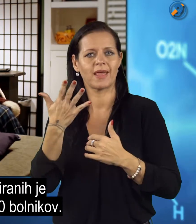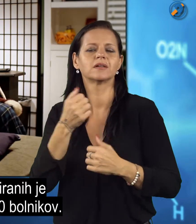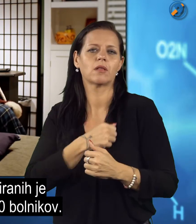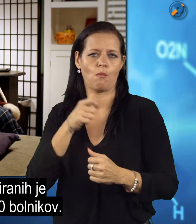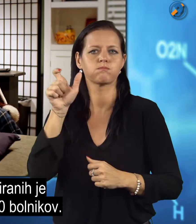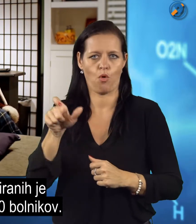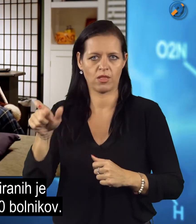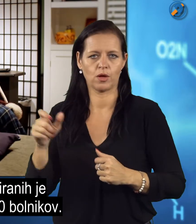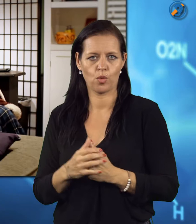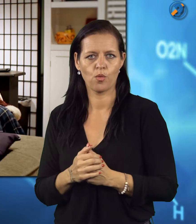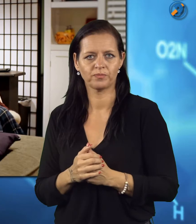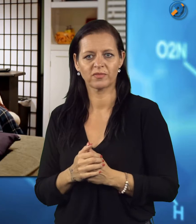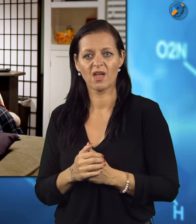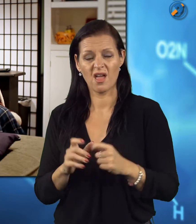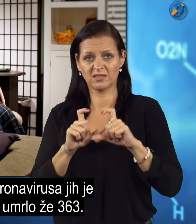bolnikov.